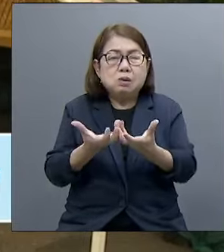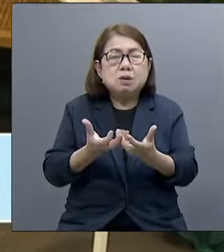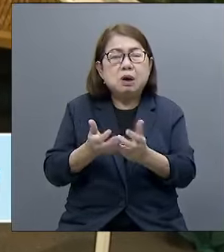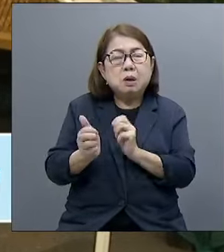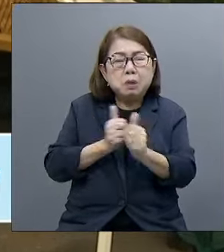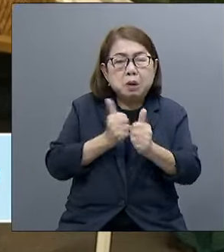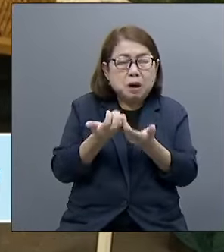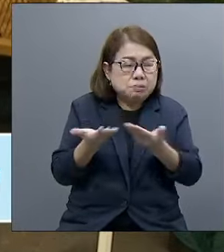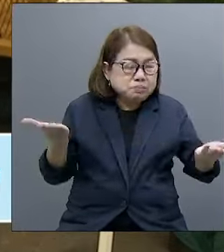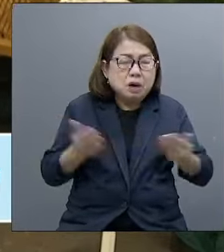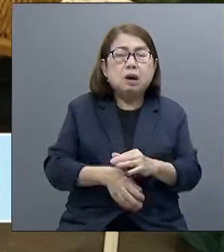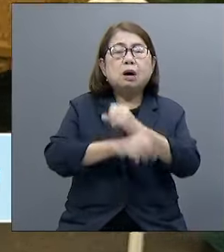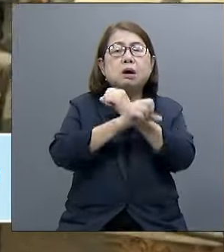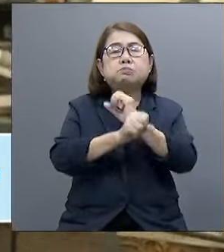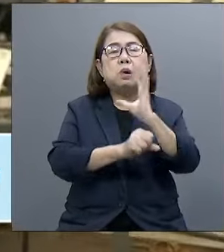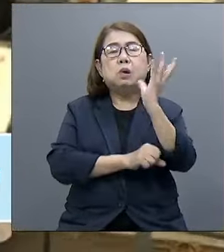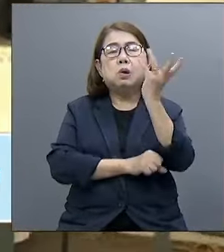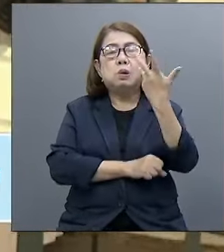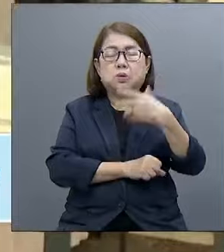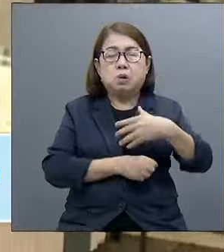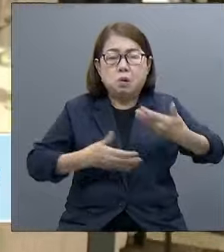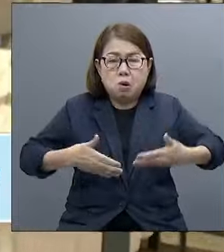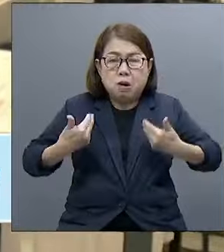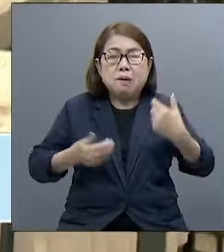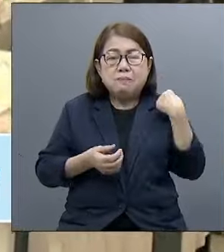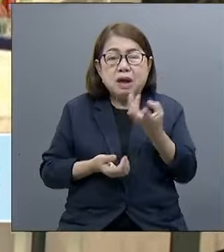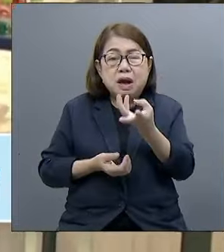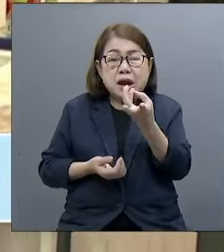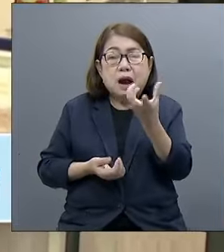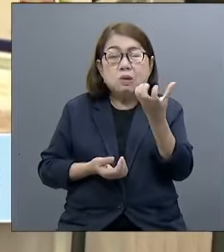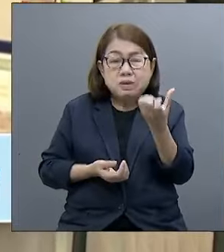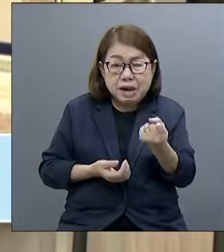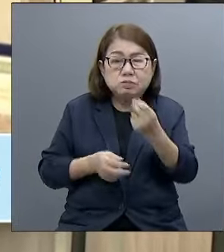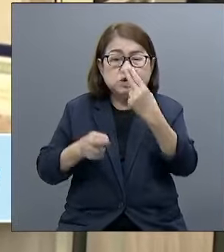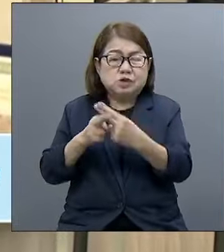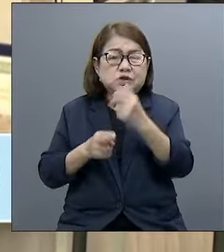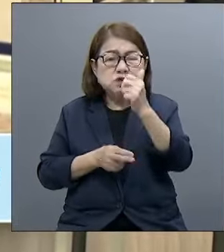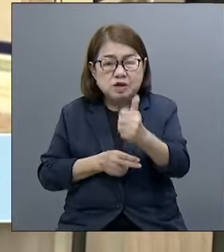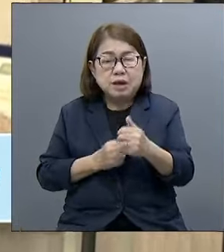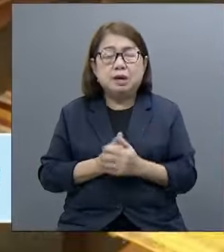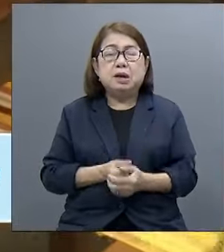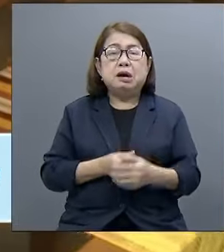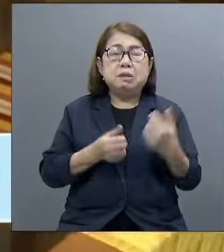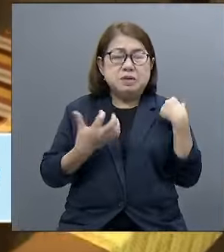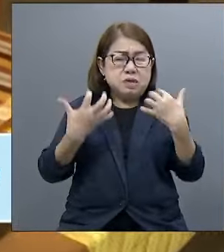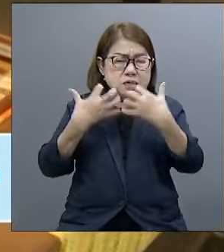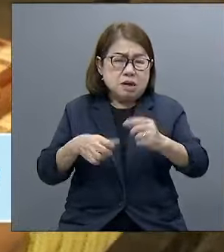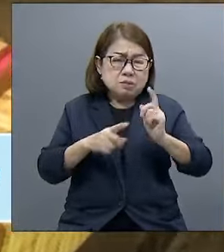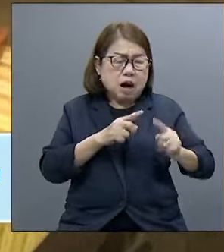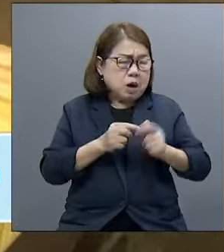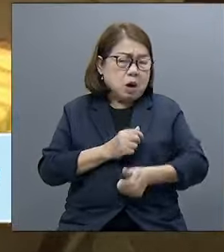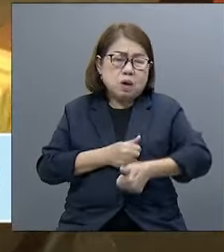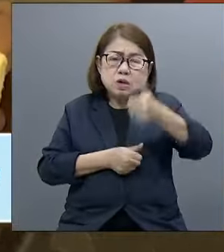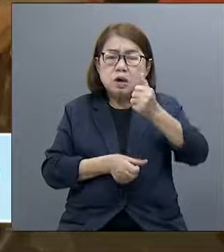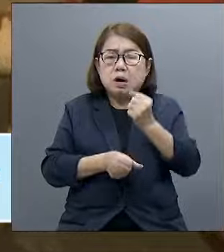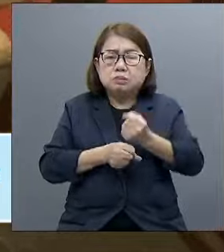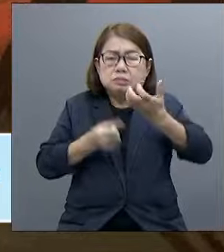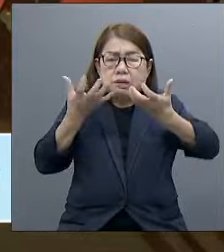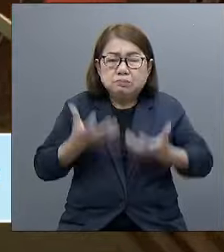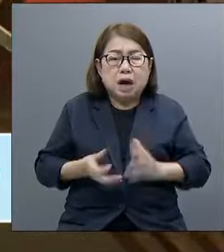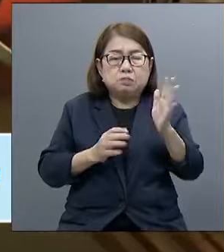ขปัญหาโลกร้อนมีพันธุ์ข้าวเหนียวลดโลกร้อนค่ะเป็นพันธุ์ข้าวมีเครื่องมือทุ่นแรงมีพลังงานสะอาดแล้วก็มีนวัต